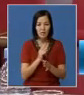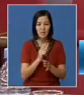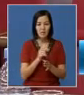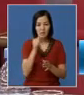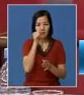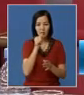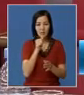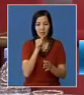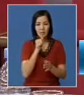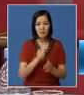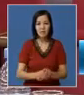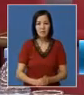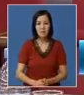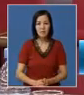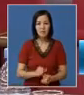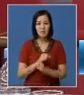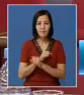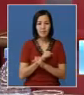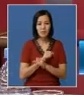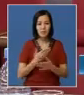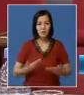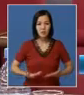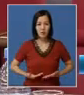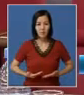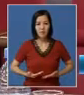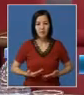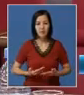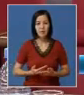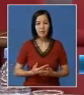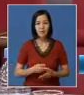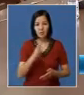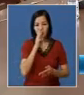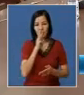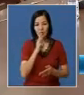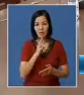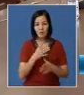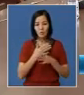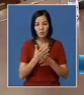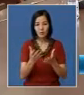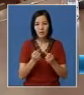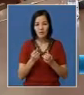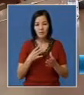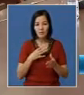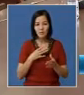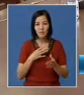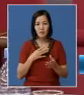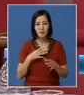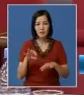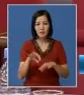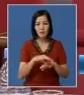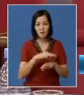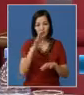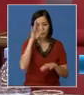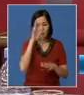айлық. Молодец. Дачада тұрамын. АСП получаешь? АСП алып жатырмын, иә. Жасаттым. Күйеуің бар ма? Күйеуім бар.